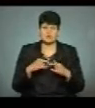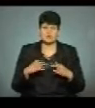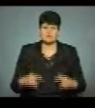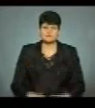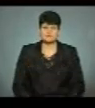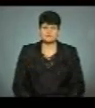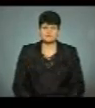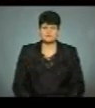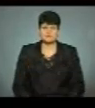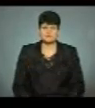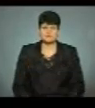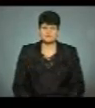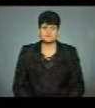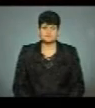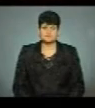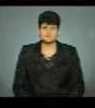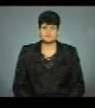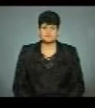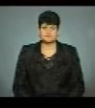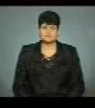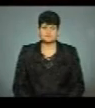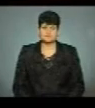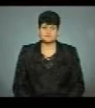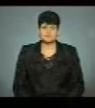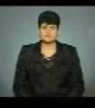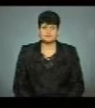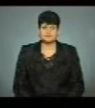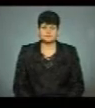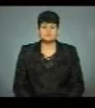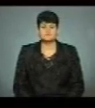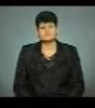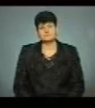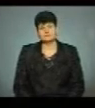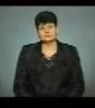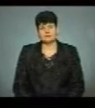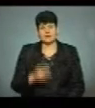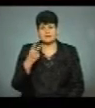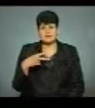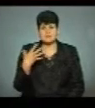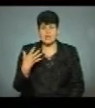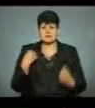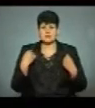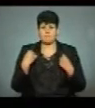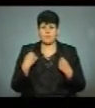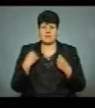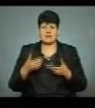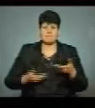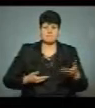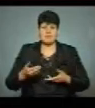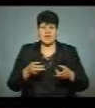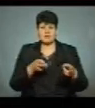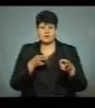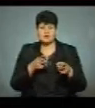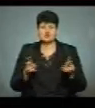Оксана Галіяш. Новини на Суспільному. Тернопіль. 25 спортсменів-біатлоністів зустрілися